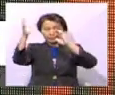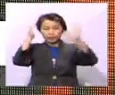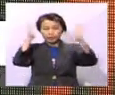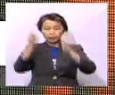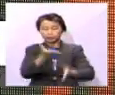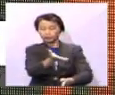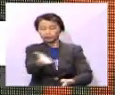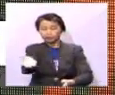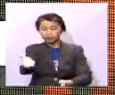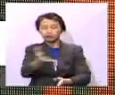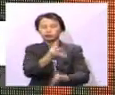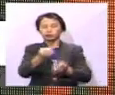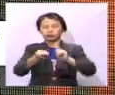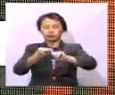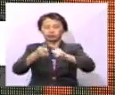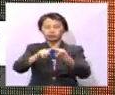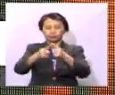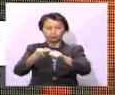rakan-rakannya.